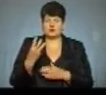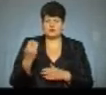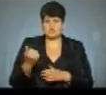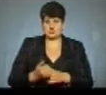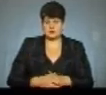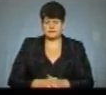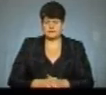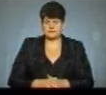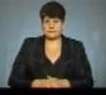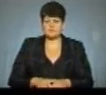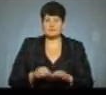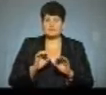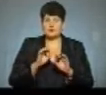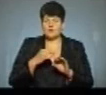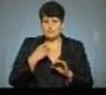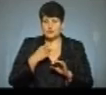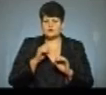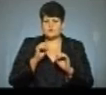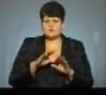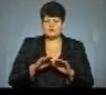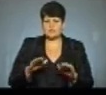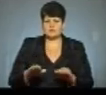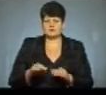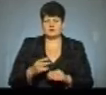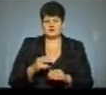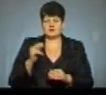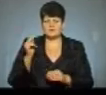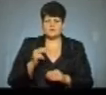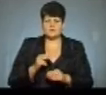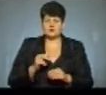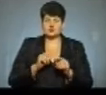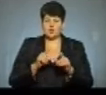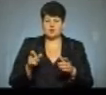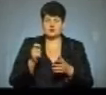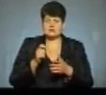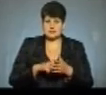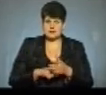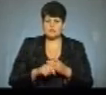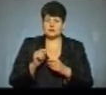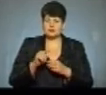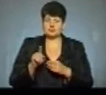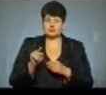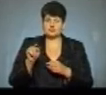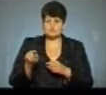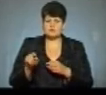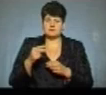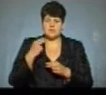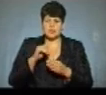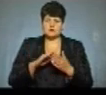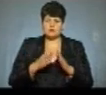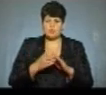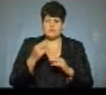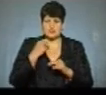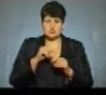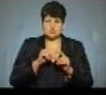телефоном розповів, своїх 2 дітей віддав на навчання в Горожанку. Тому що закрили школу, тому що там краще умови, краще